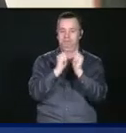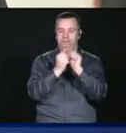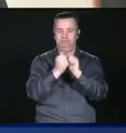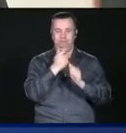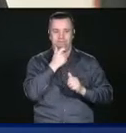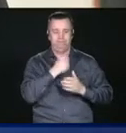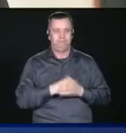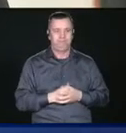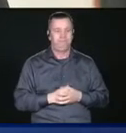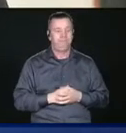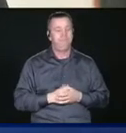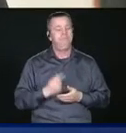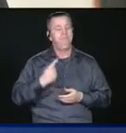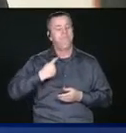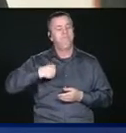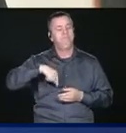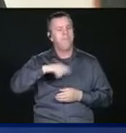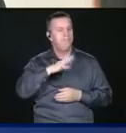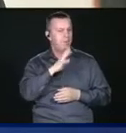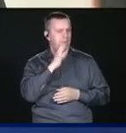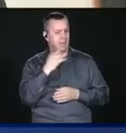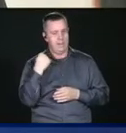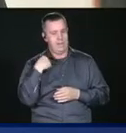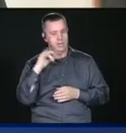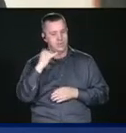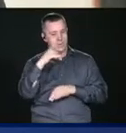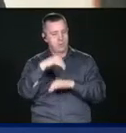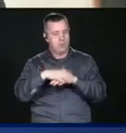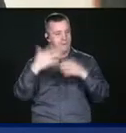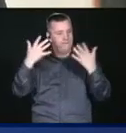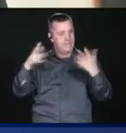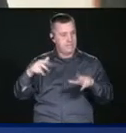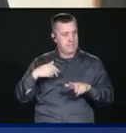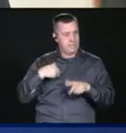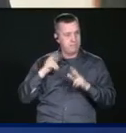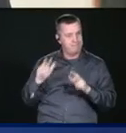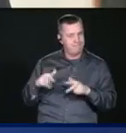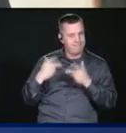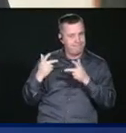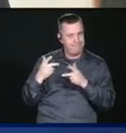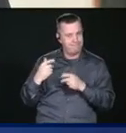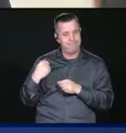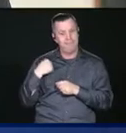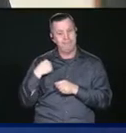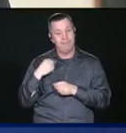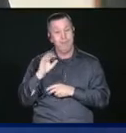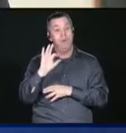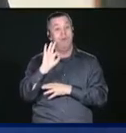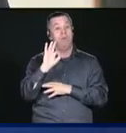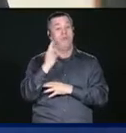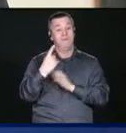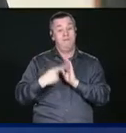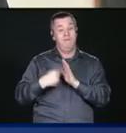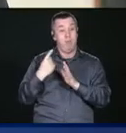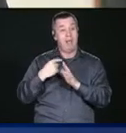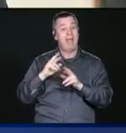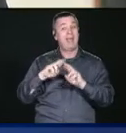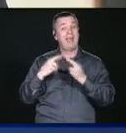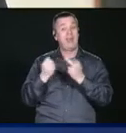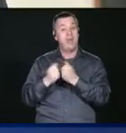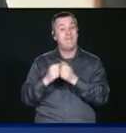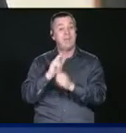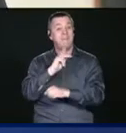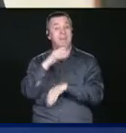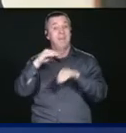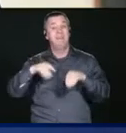Nous avons parlé directement à ce sujet jeudi soir avec la 9e rencontre avec le Premier ministre